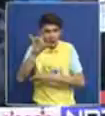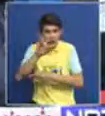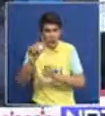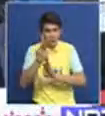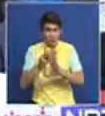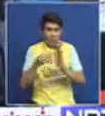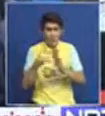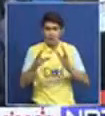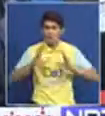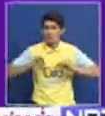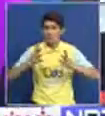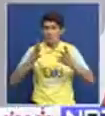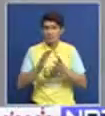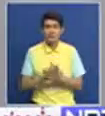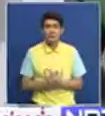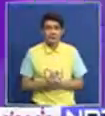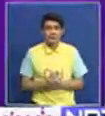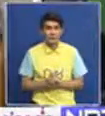กฎหมาย